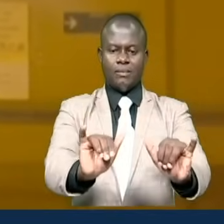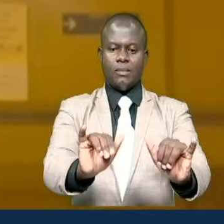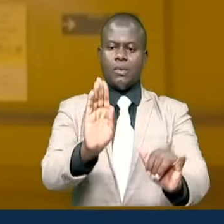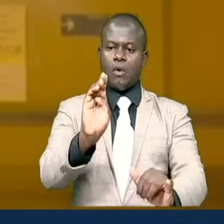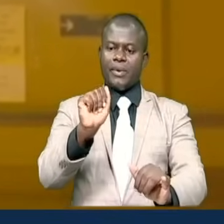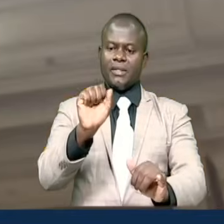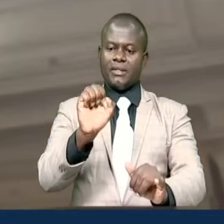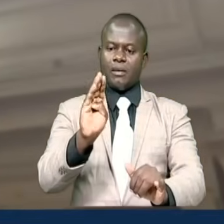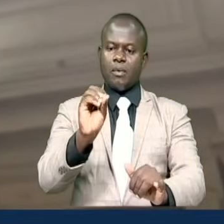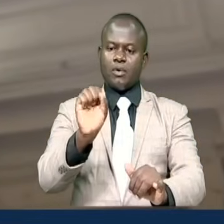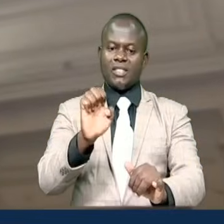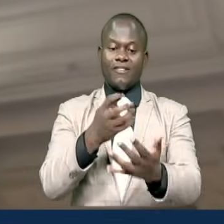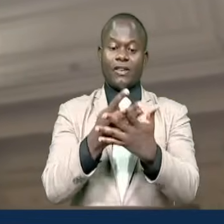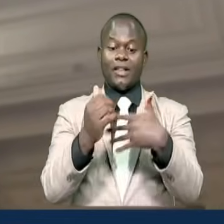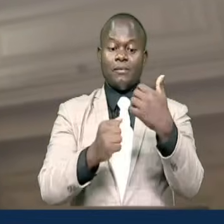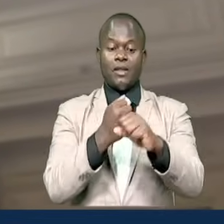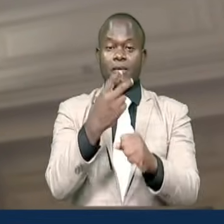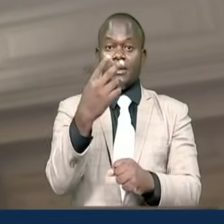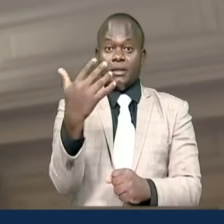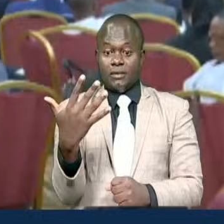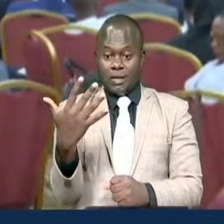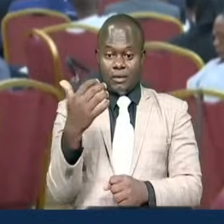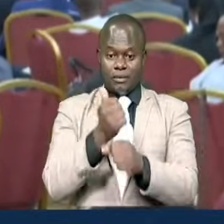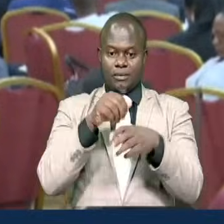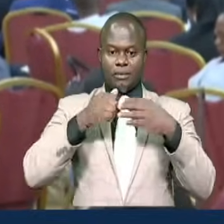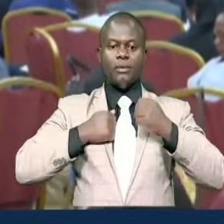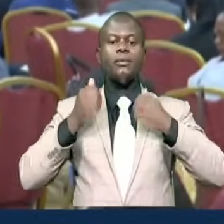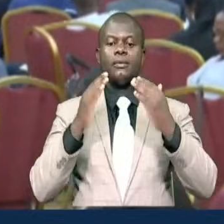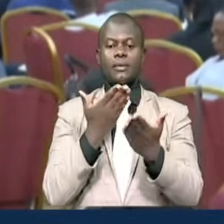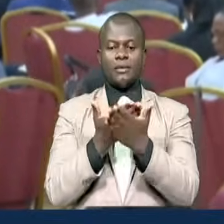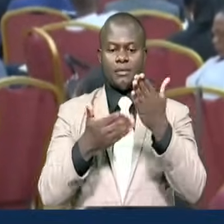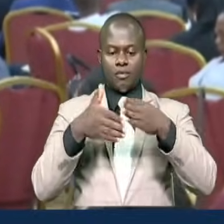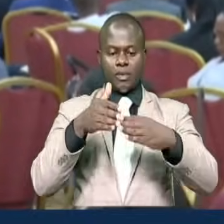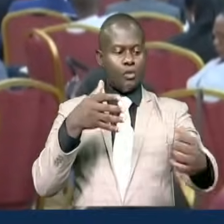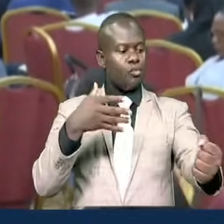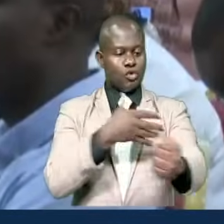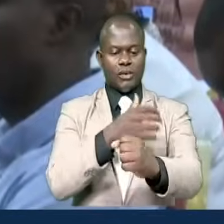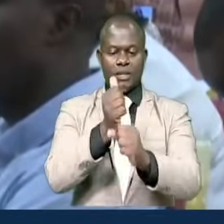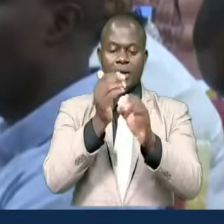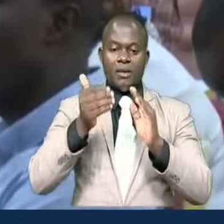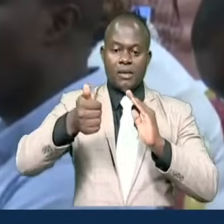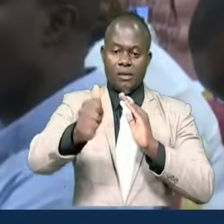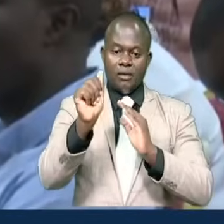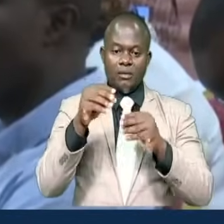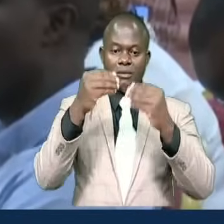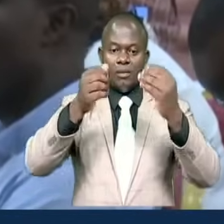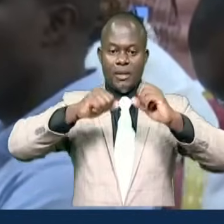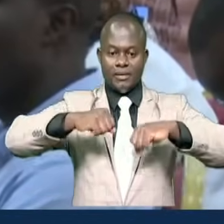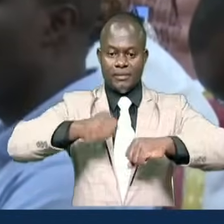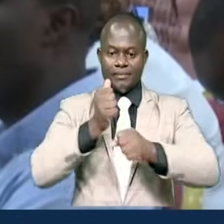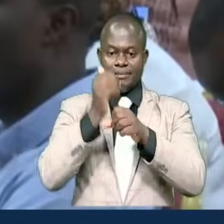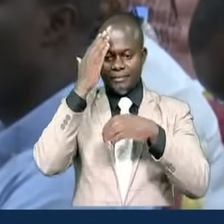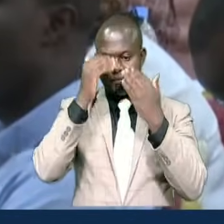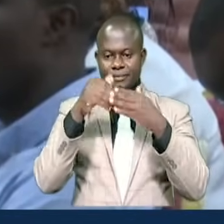imyaka 25. Naho abikorera bo mu Rwanda barasabwa kubaka ubushobozi bw'abakozi babo no kubaha amasezerano y'akazi kugira